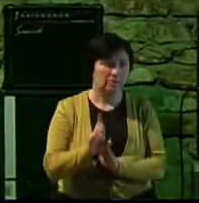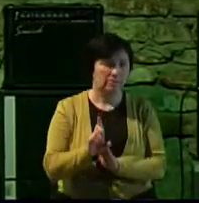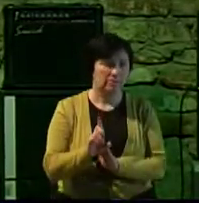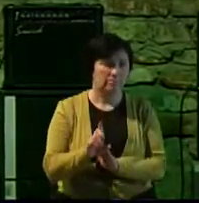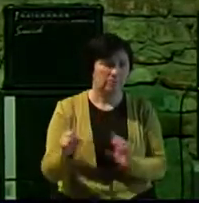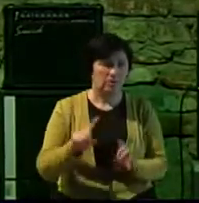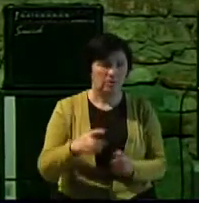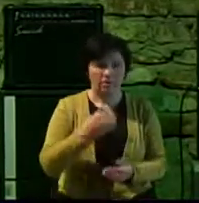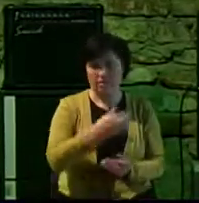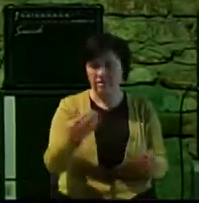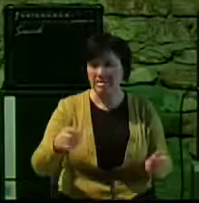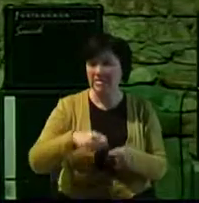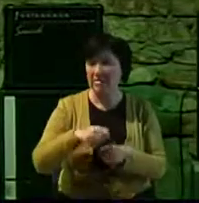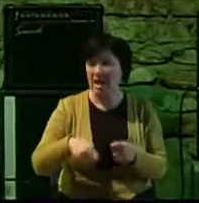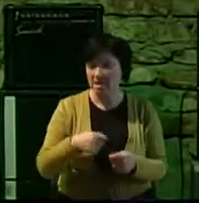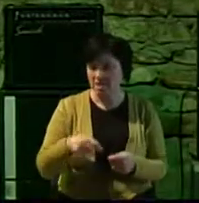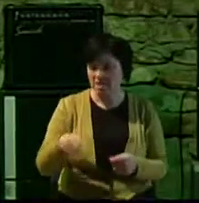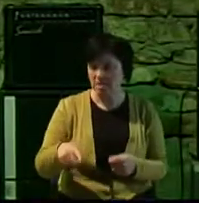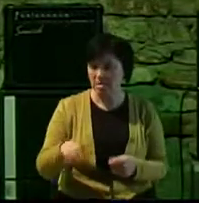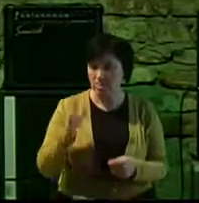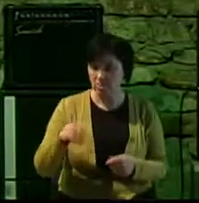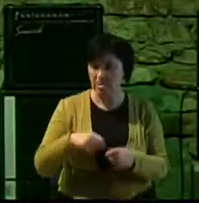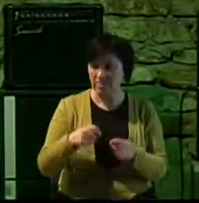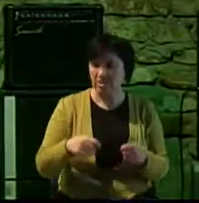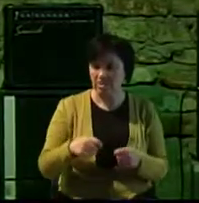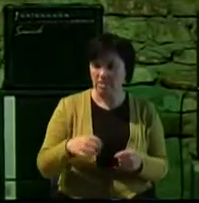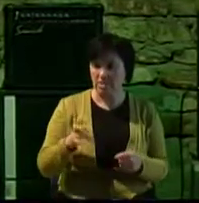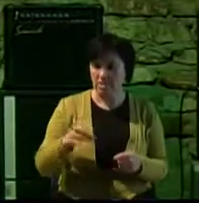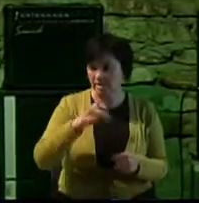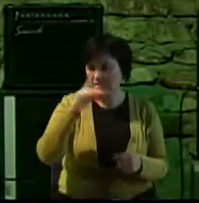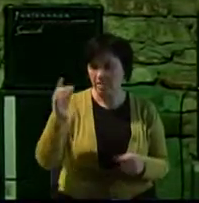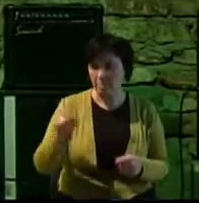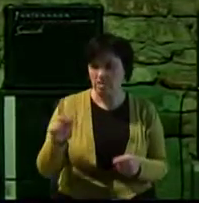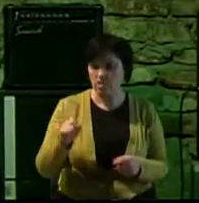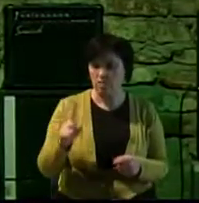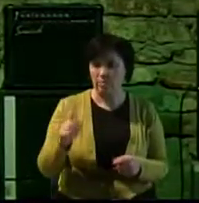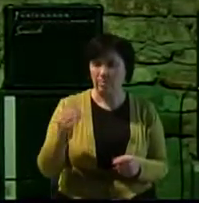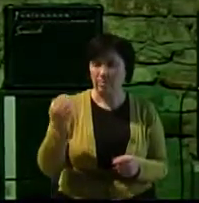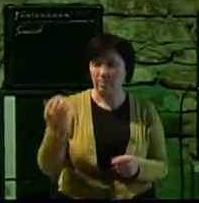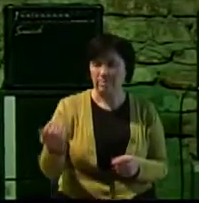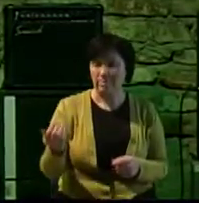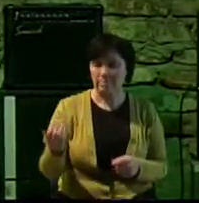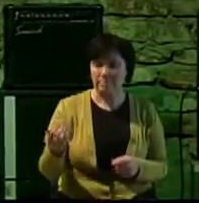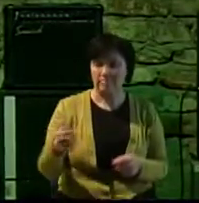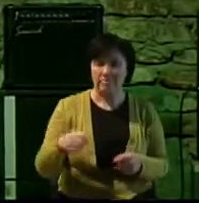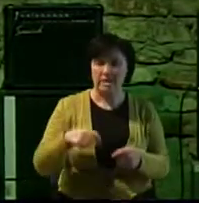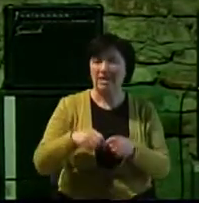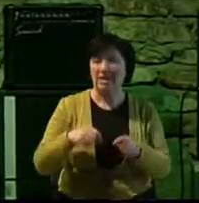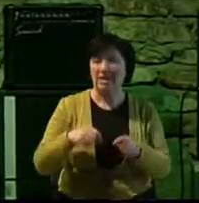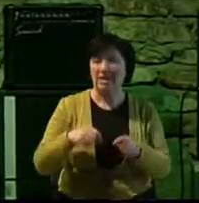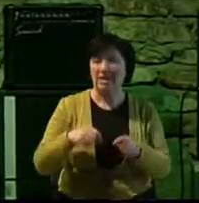вам послание не общаться с блудниками, впрочем, не вообще с блудниками мира этого, или лихаимцами, или грабителями, или